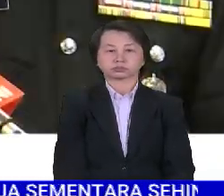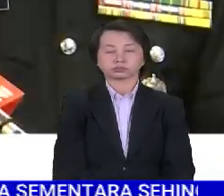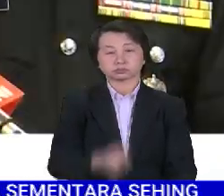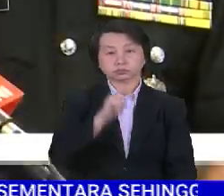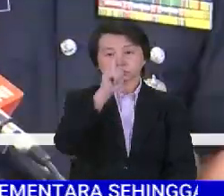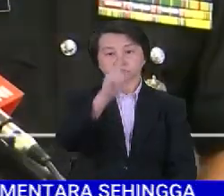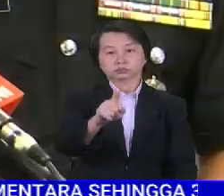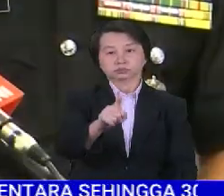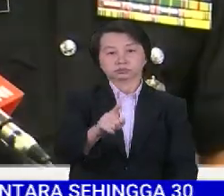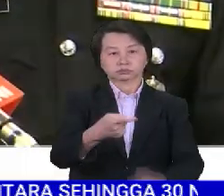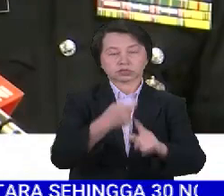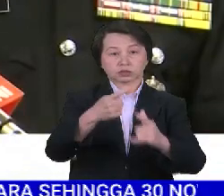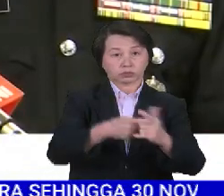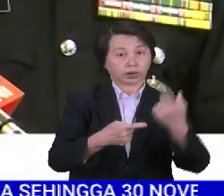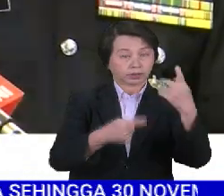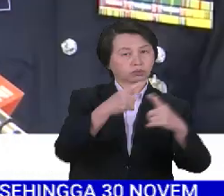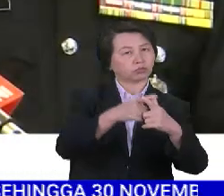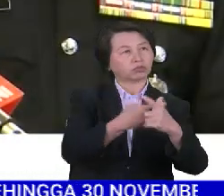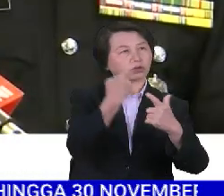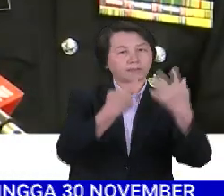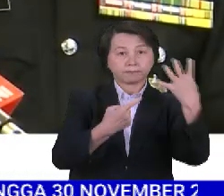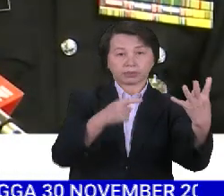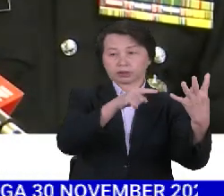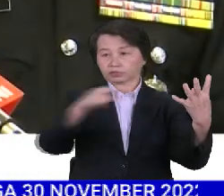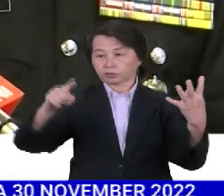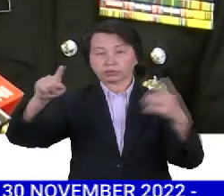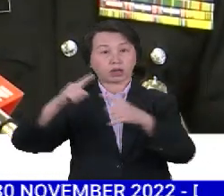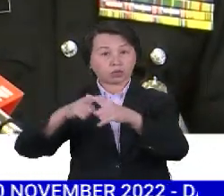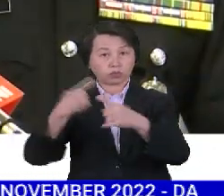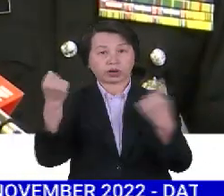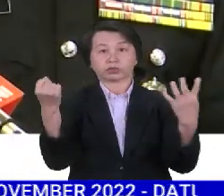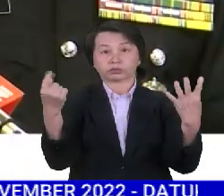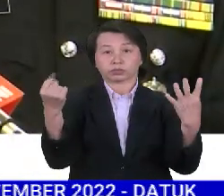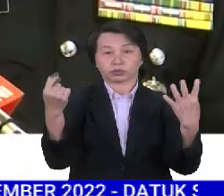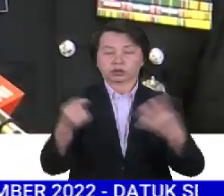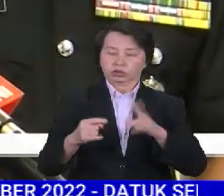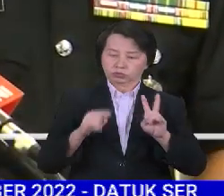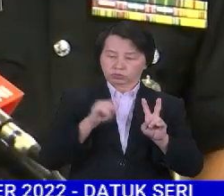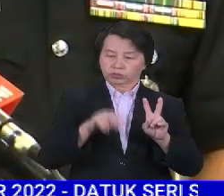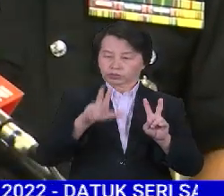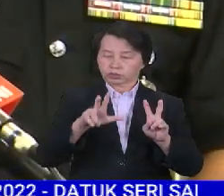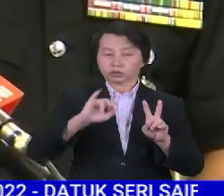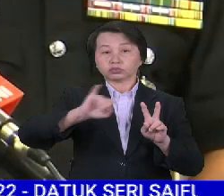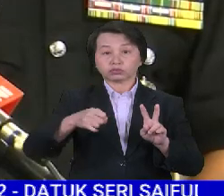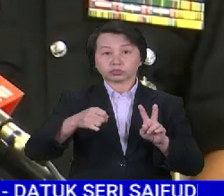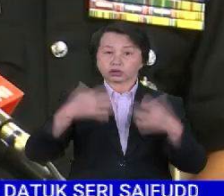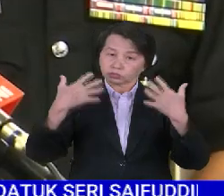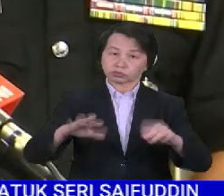Hakikat bahawa dari April hingga akhir November, 2.3 juta pasport telah